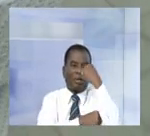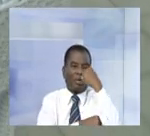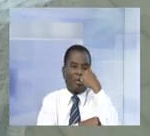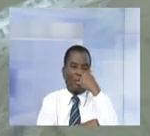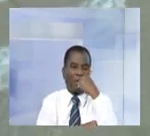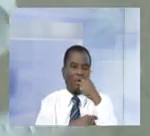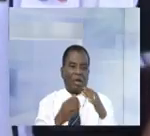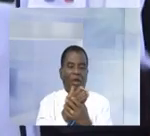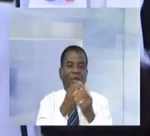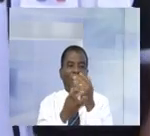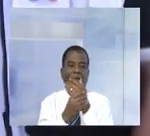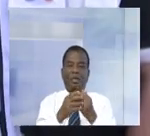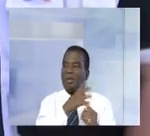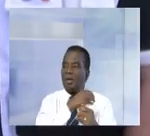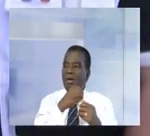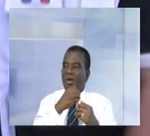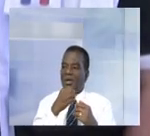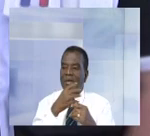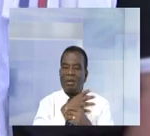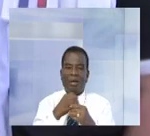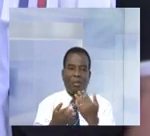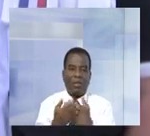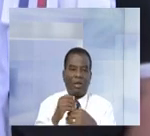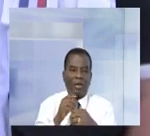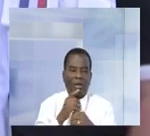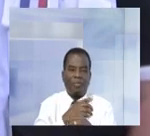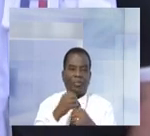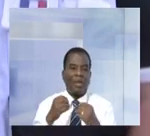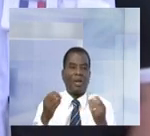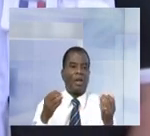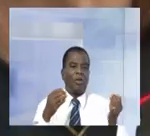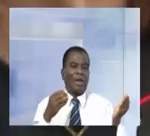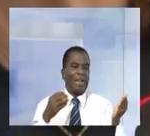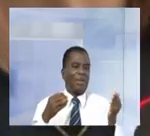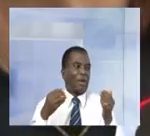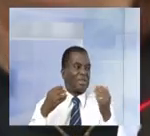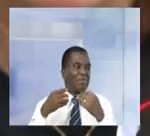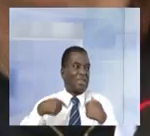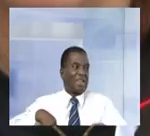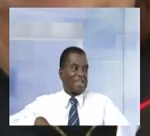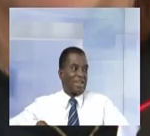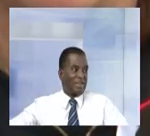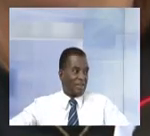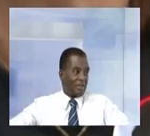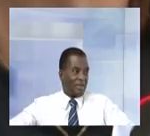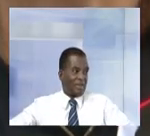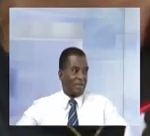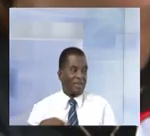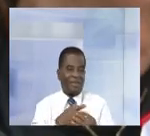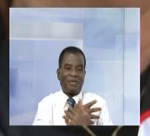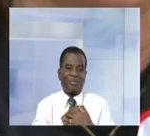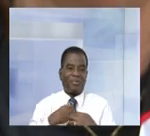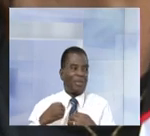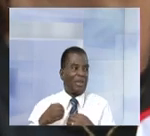mains badigeonnées de lotion antiseptique par des personnels en blouse blanche. Il n'y a pas de transmission aérienne démontrée. Donc il